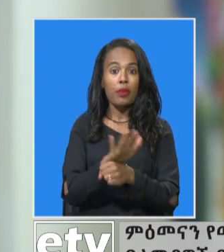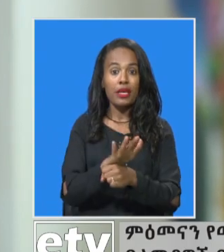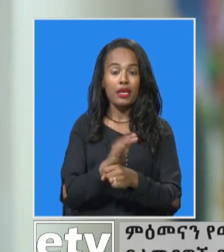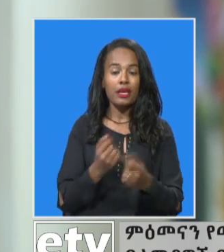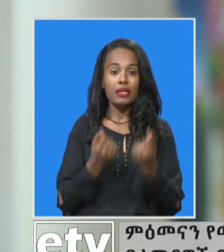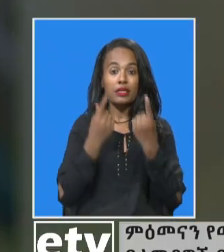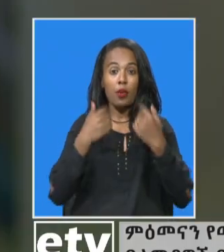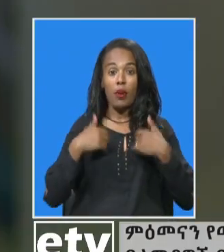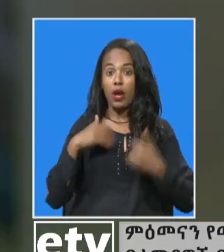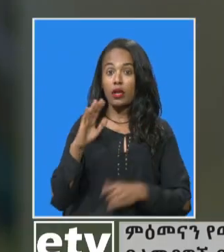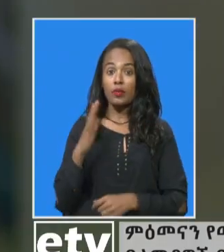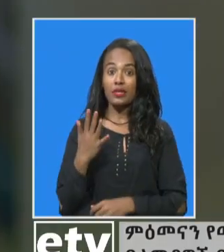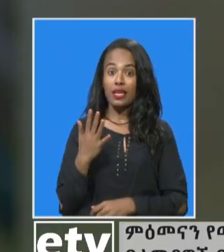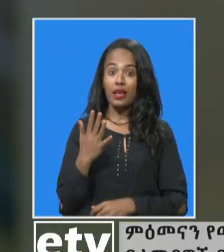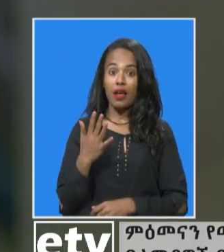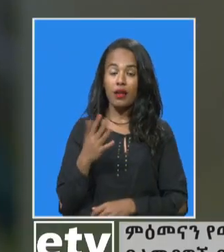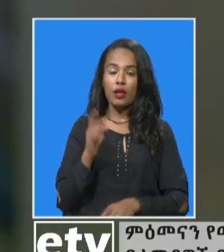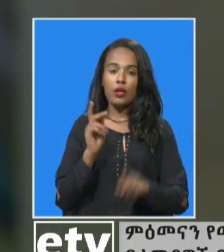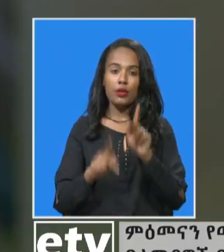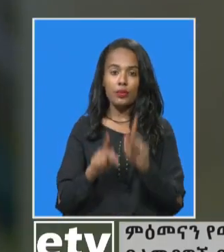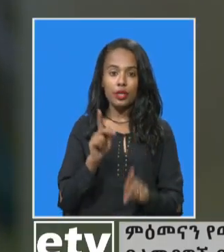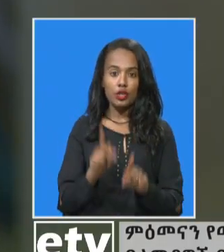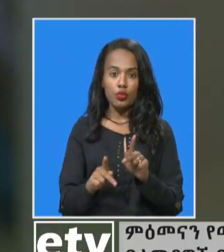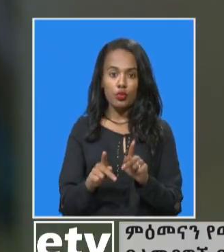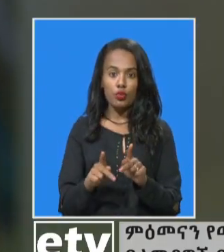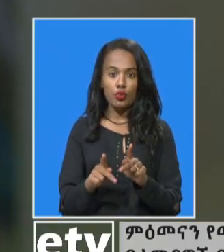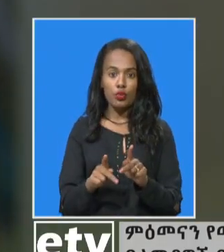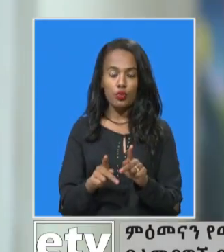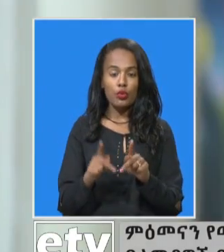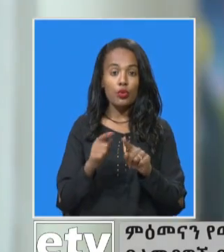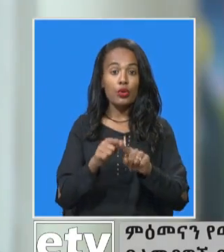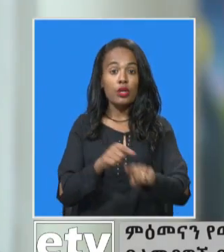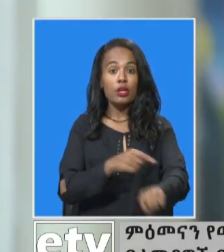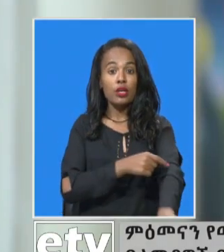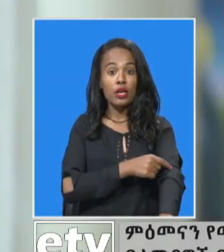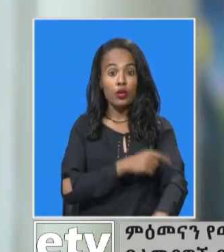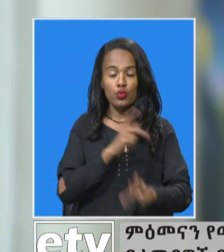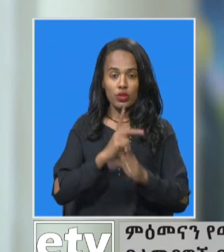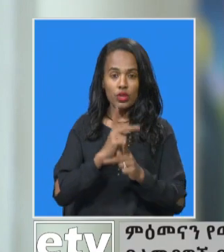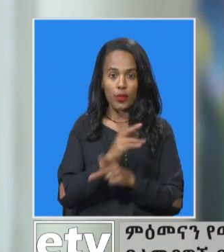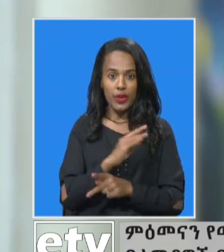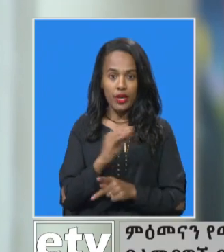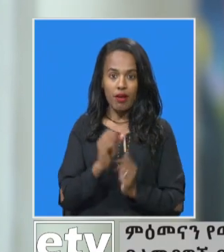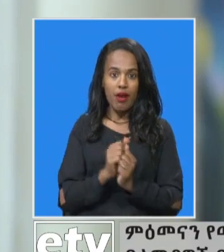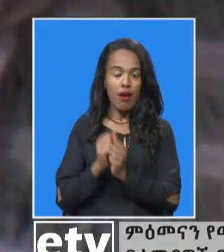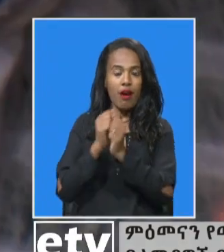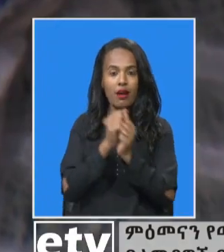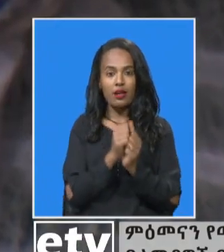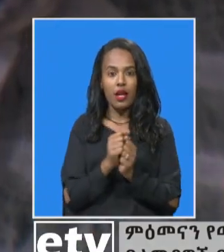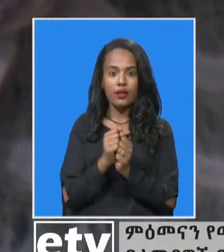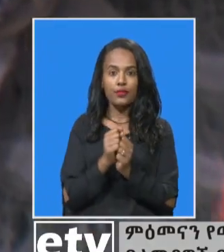ግንዛቤ ያለን ይመስለኛል። ህብረተሰቡ ርቀቱን እንዲጠብቅና አንድ ላይ